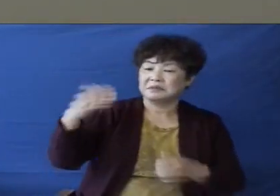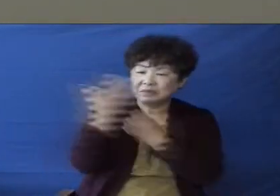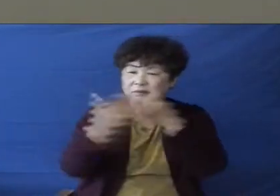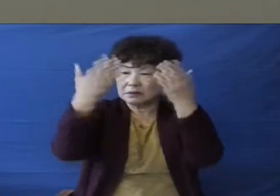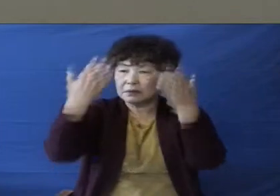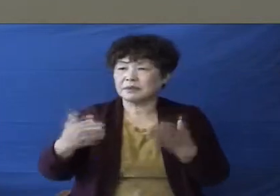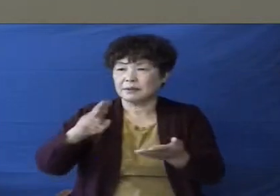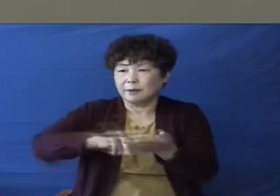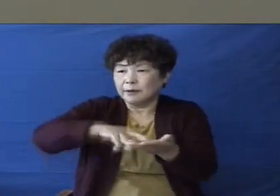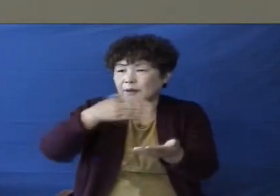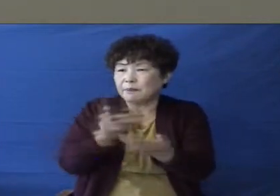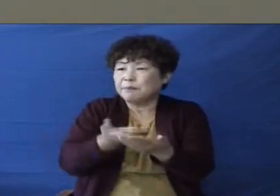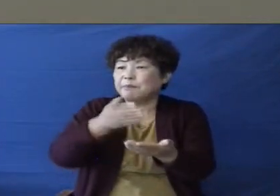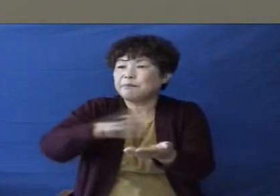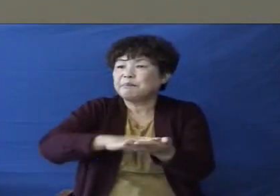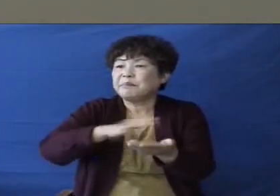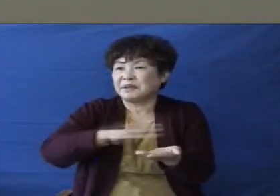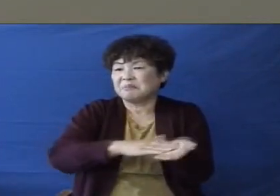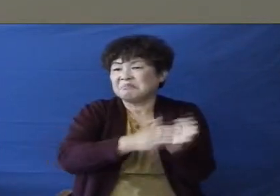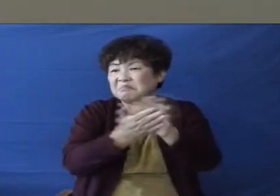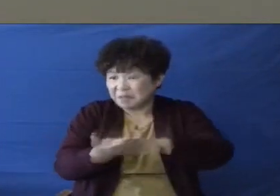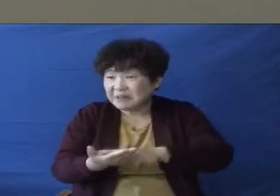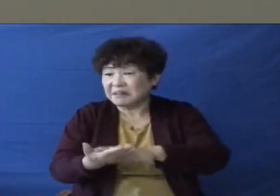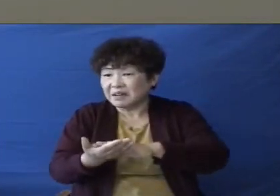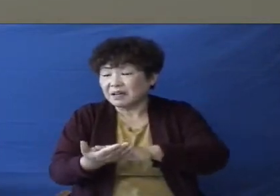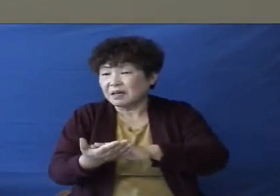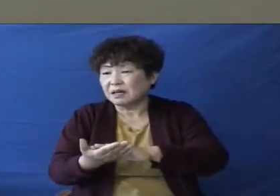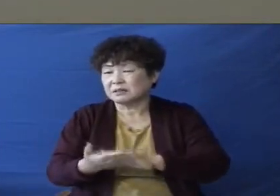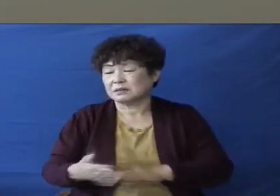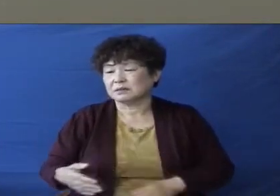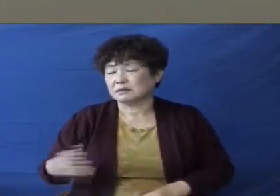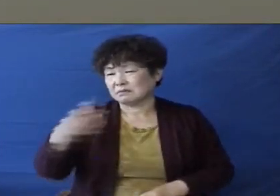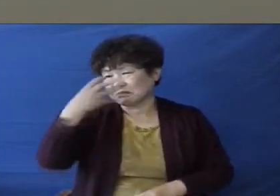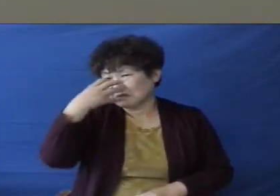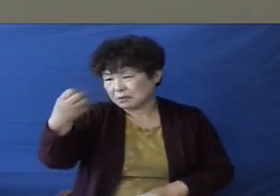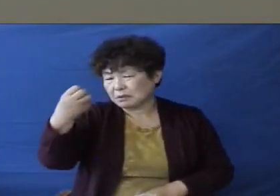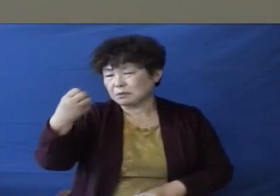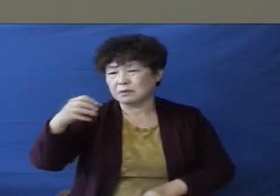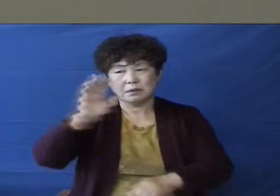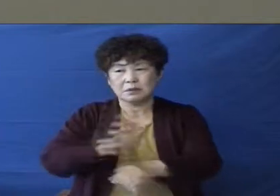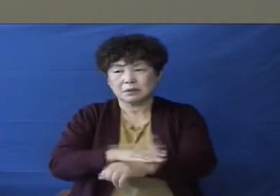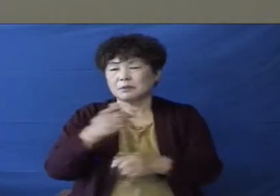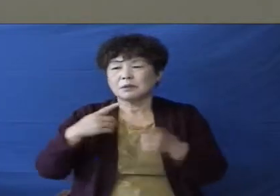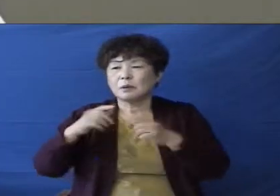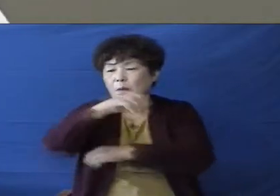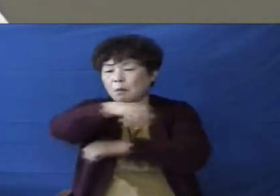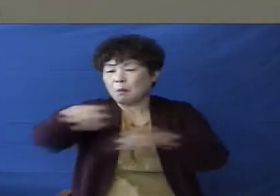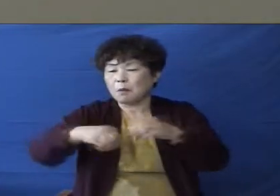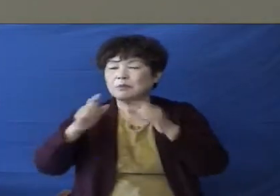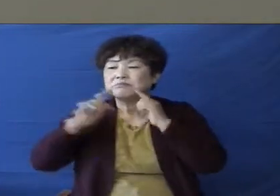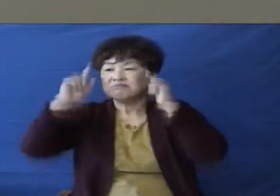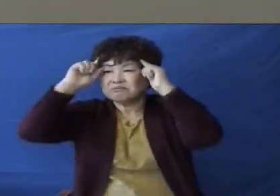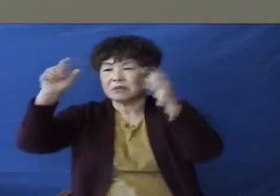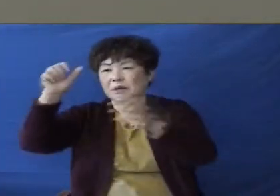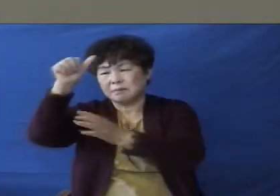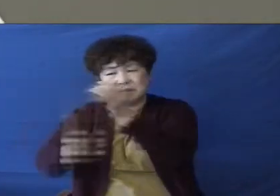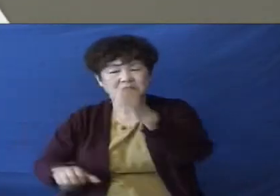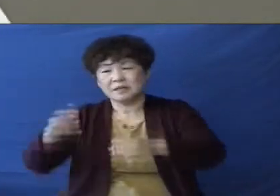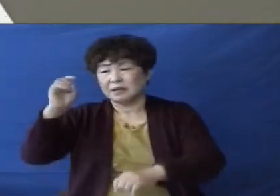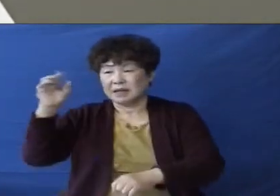때문에 이 정말 우리는 어쩔 수 없는 인간인가 이런 생각도 들어요 그래 하나님의 은혜는 계속해서